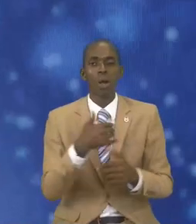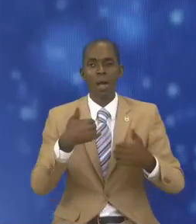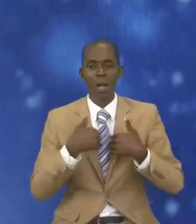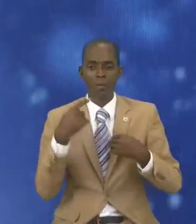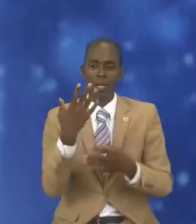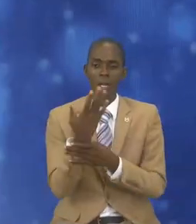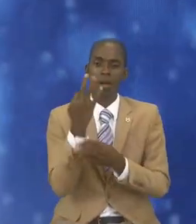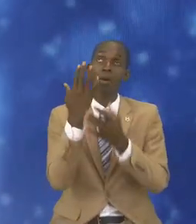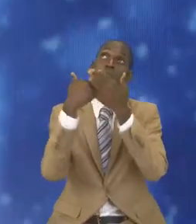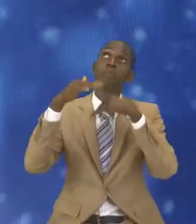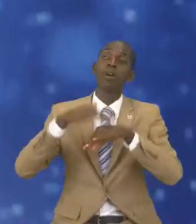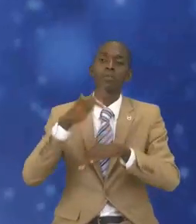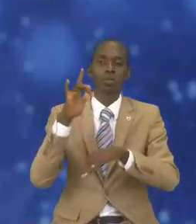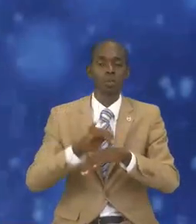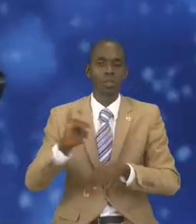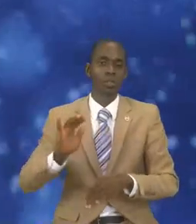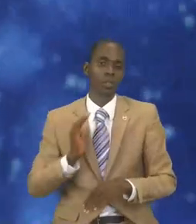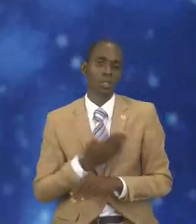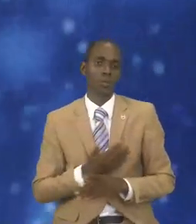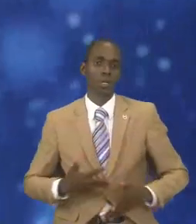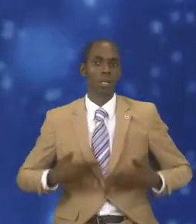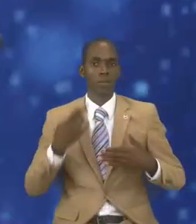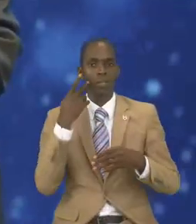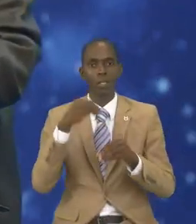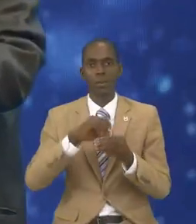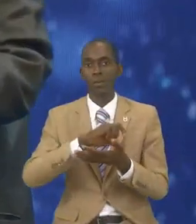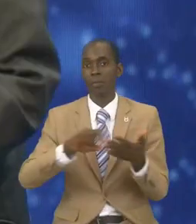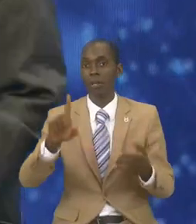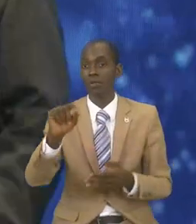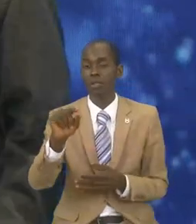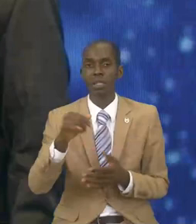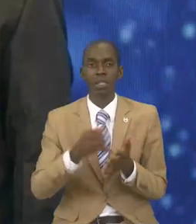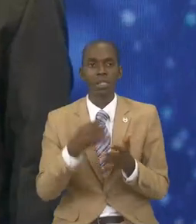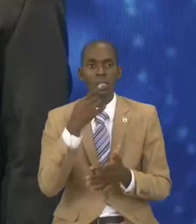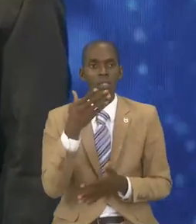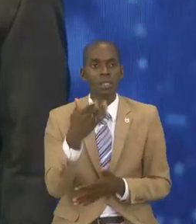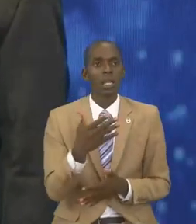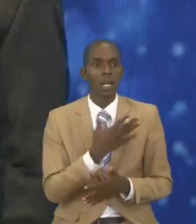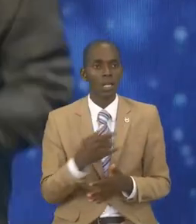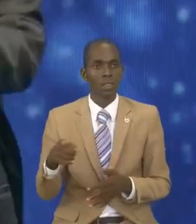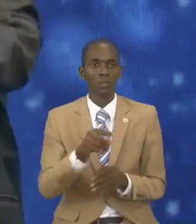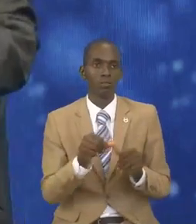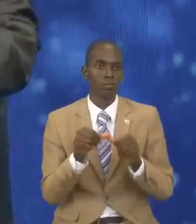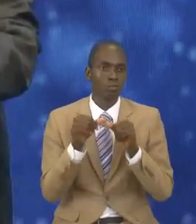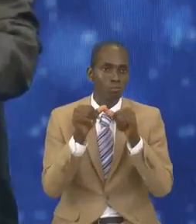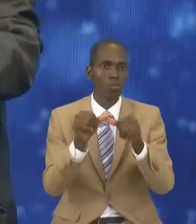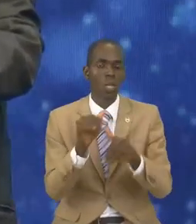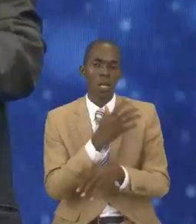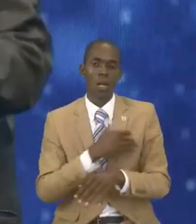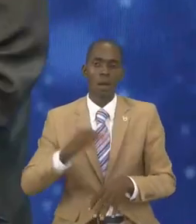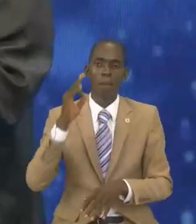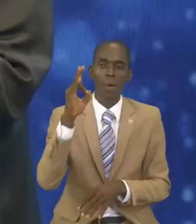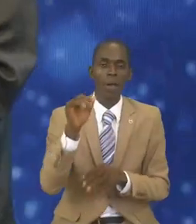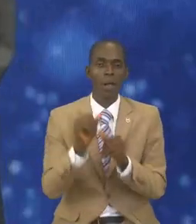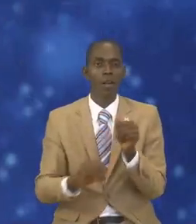main du ciel qui touche nos vies. Voyons ce verset, verset 20. Et il s'en allait